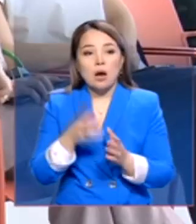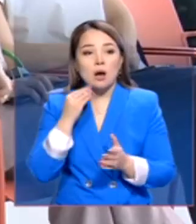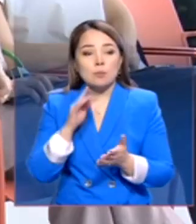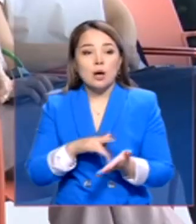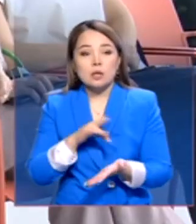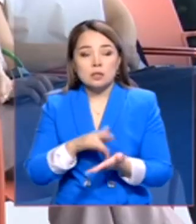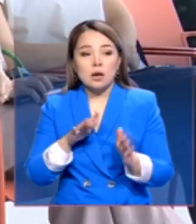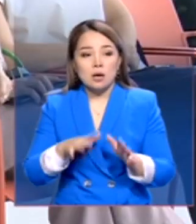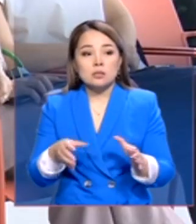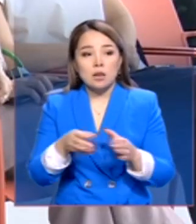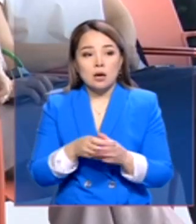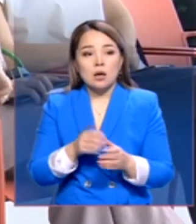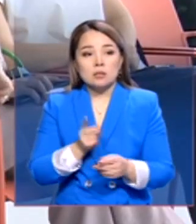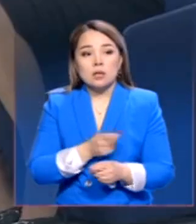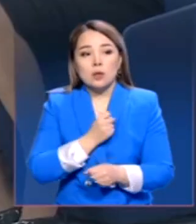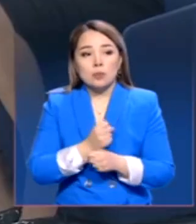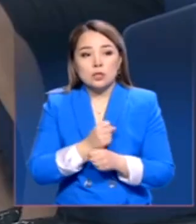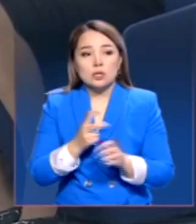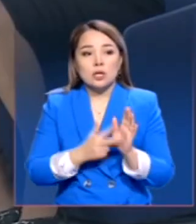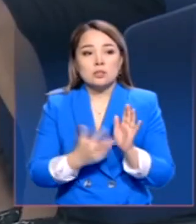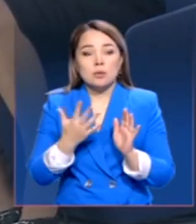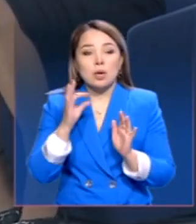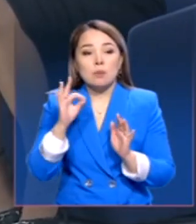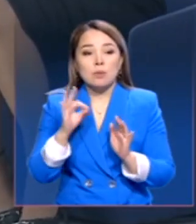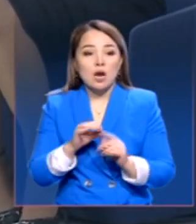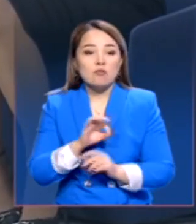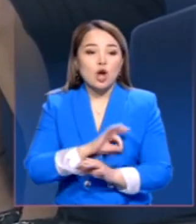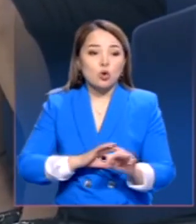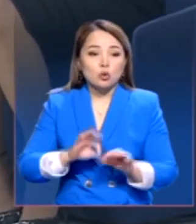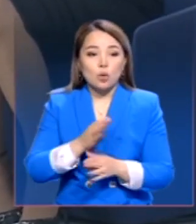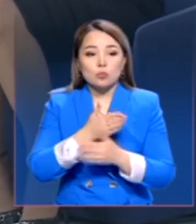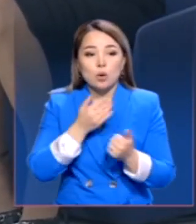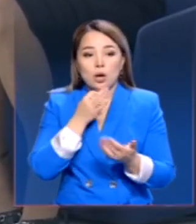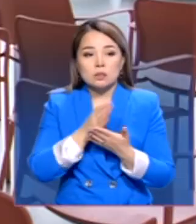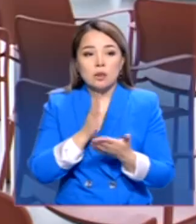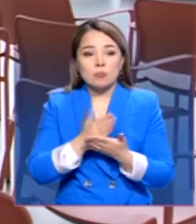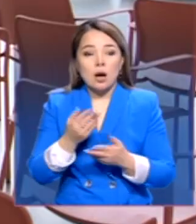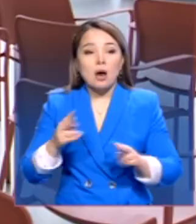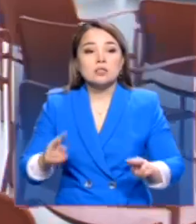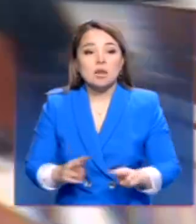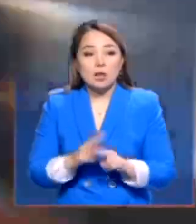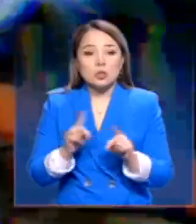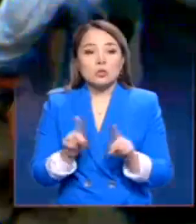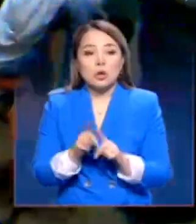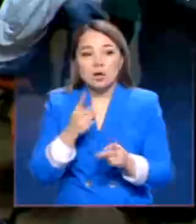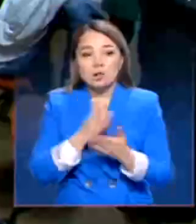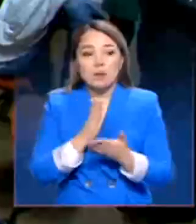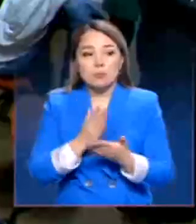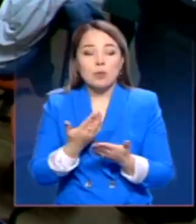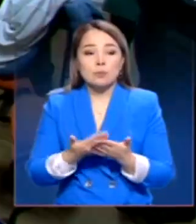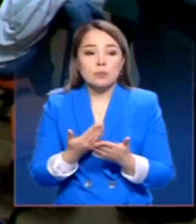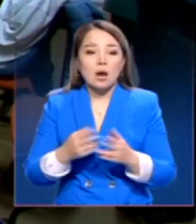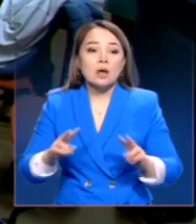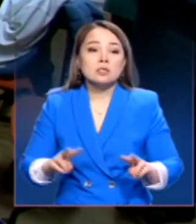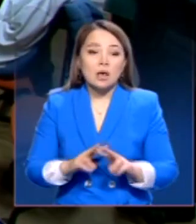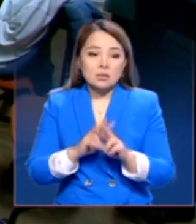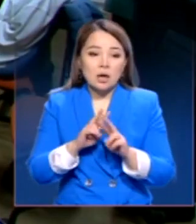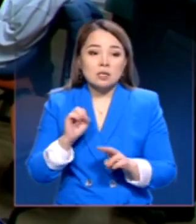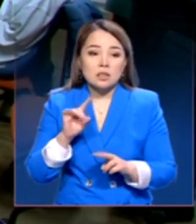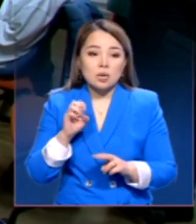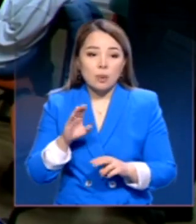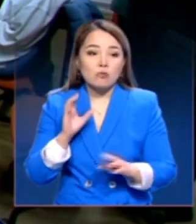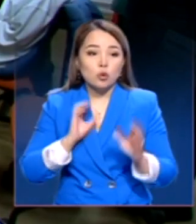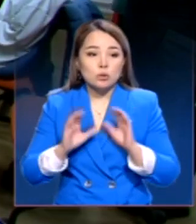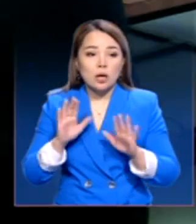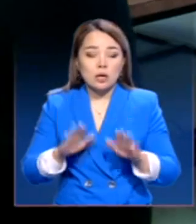Алматыдағы креативті кәсіпкерлердің 85% инфрақұрылым жоқ екенін айтқан. Астанада да солай. Мысалы, Елордадағы Назарбаев